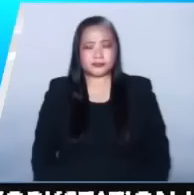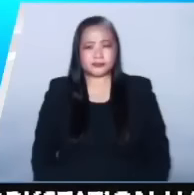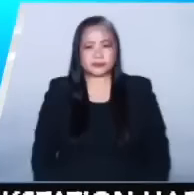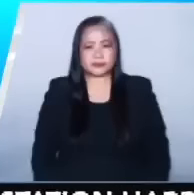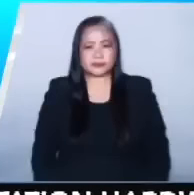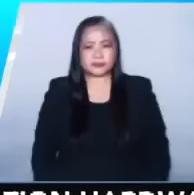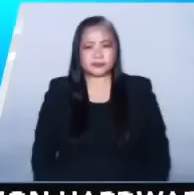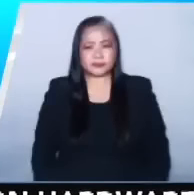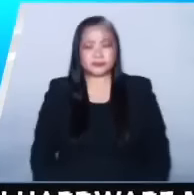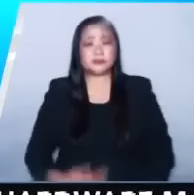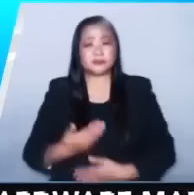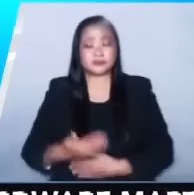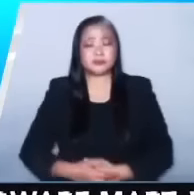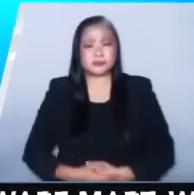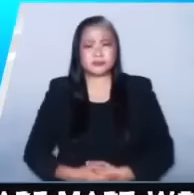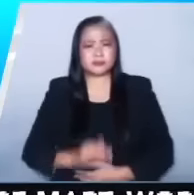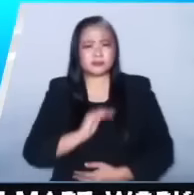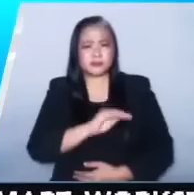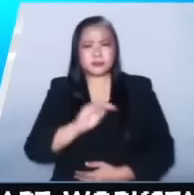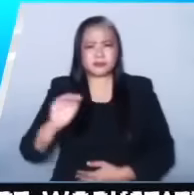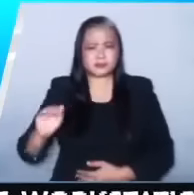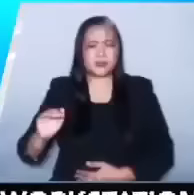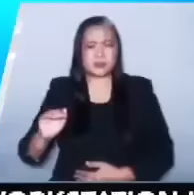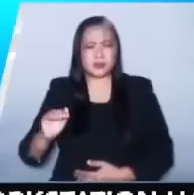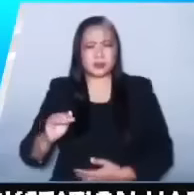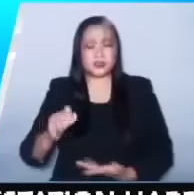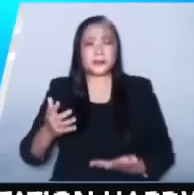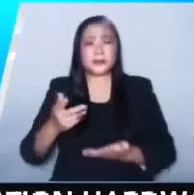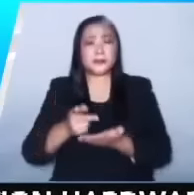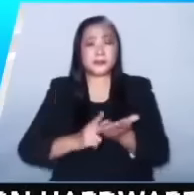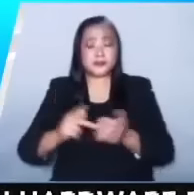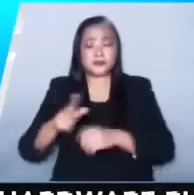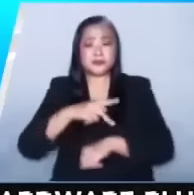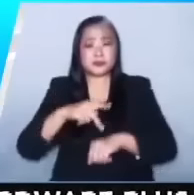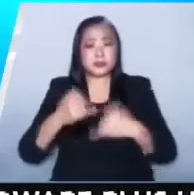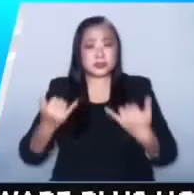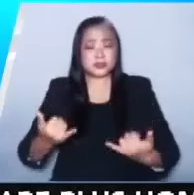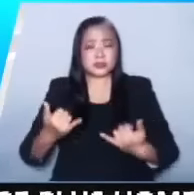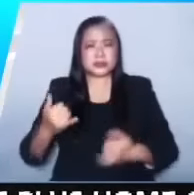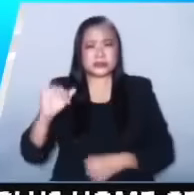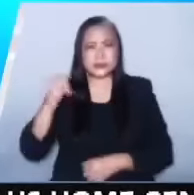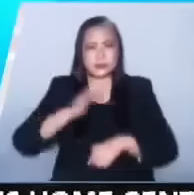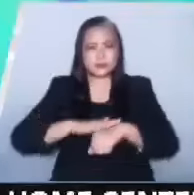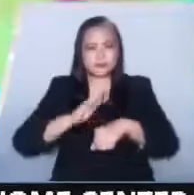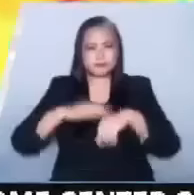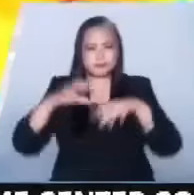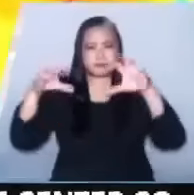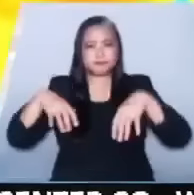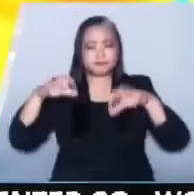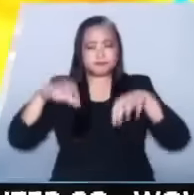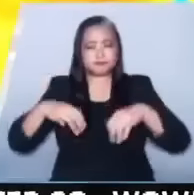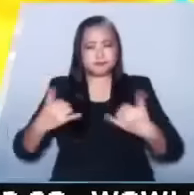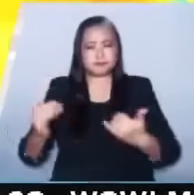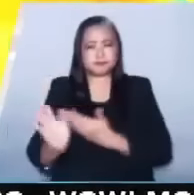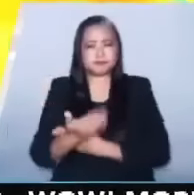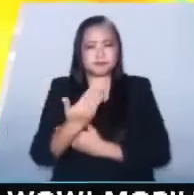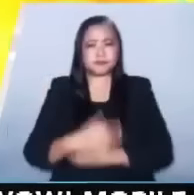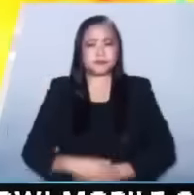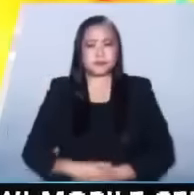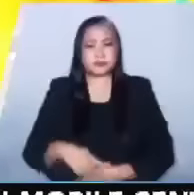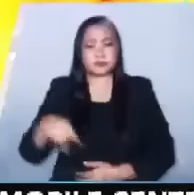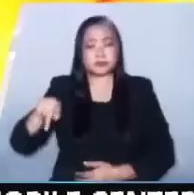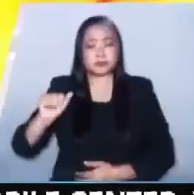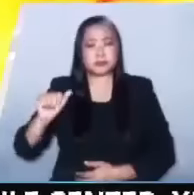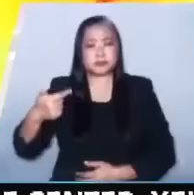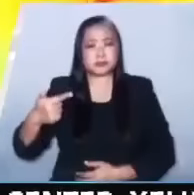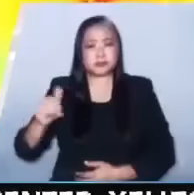Mga kapuso, ilang pang bahagi ng bansa ang isinalin po ngayon sa yellow rainfall warning ngayong umaga. Ayon po sa PAGASA, bukod sa ilang